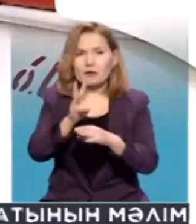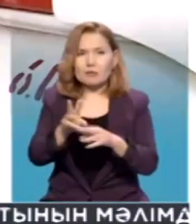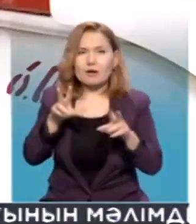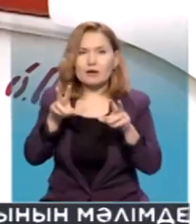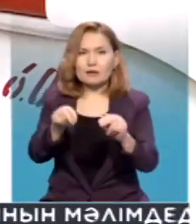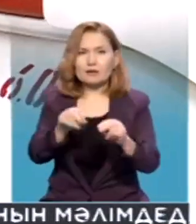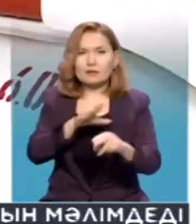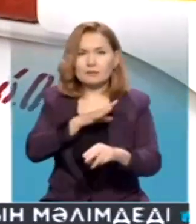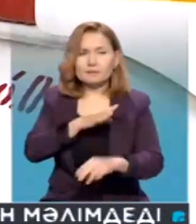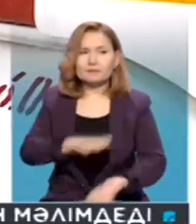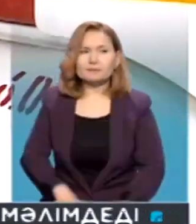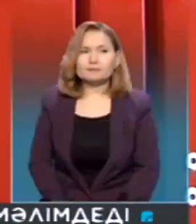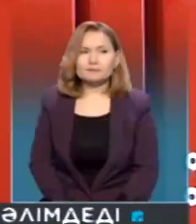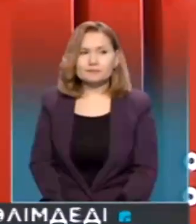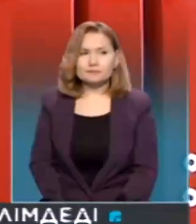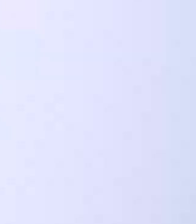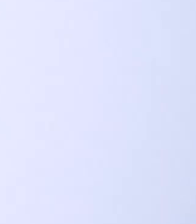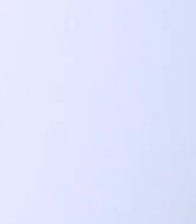берді.